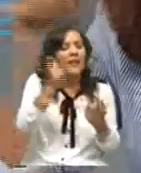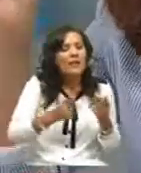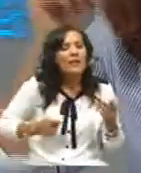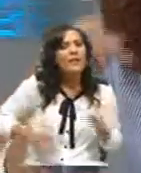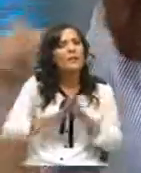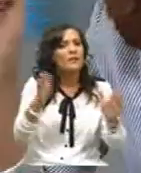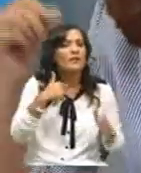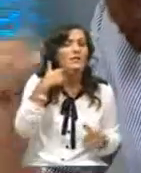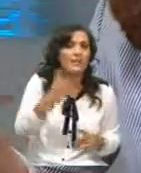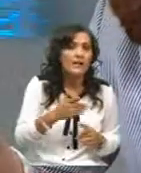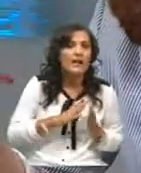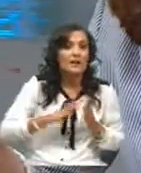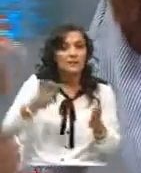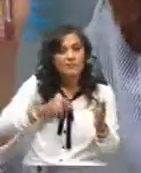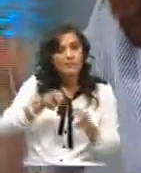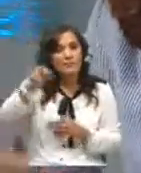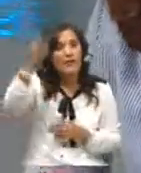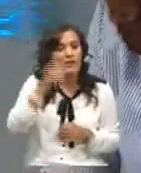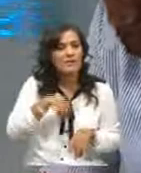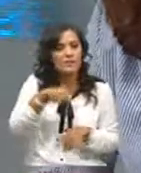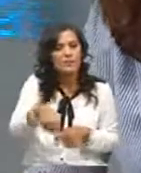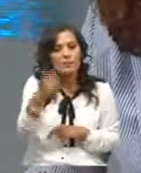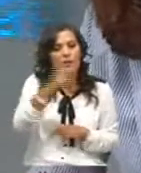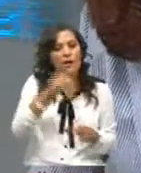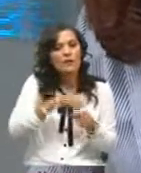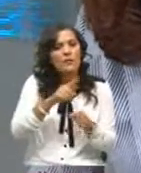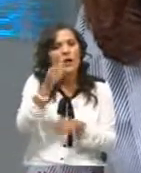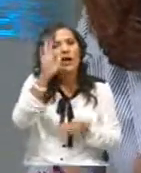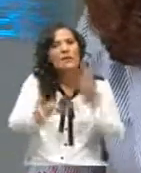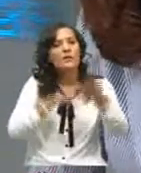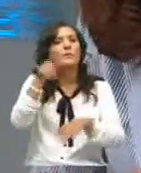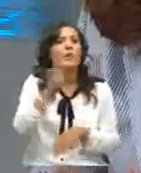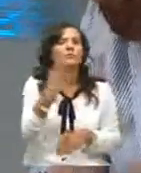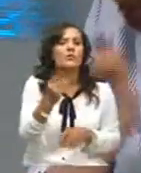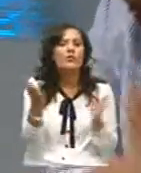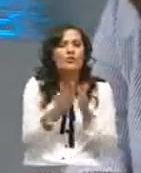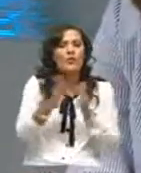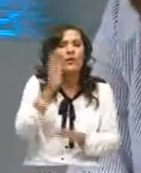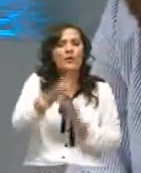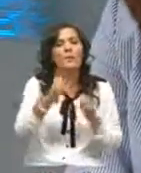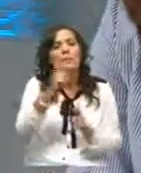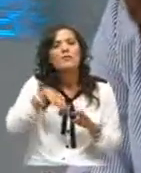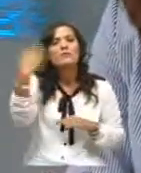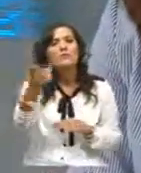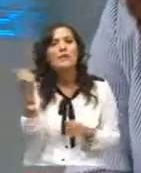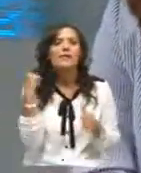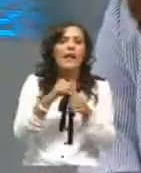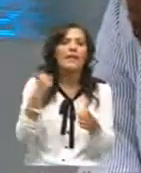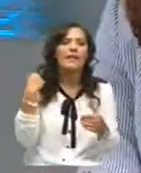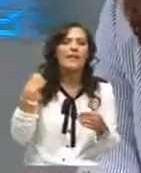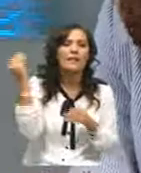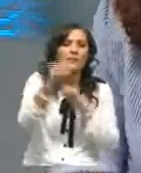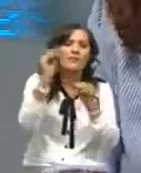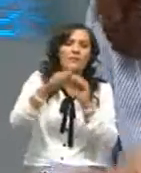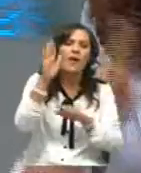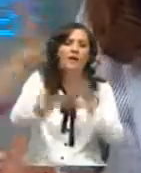inkılaplarını bitireceğim diyerek gittiği zaman bu ayki adımlarını yapmış oluyor Küçük adımlar bir sonraki diğer adımlar